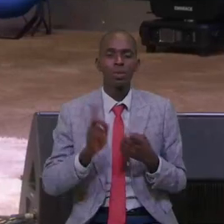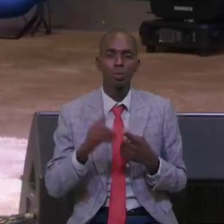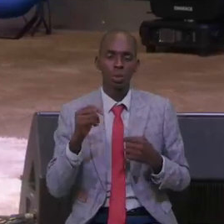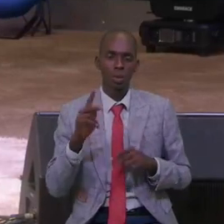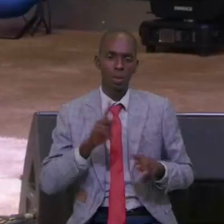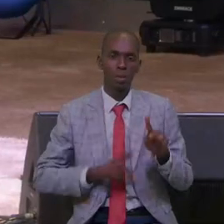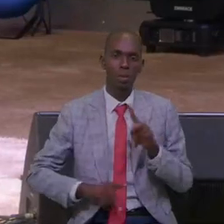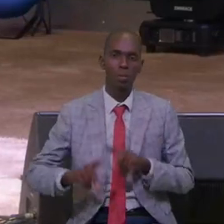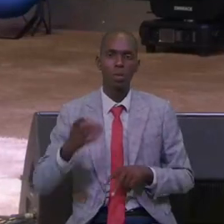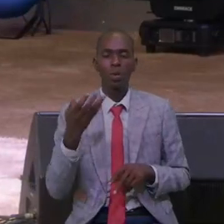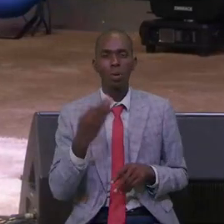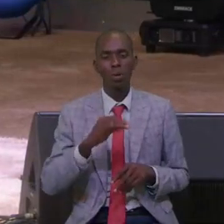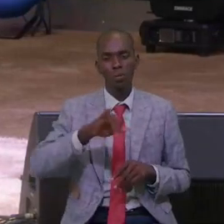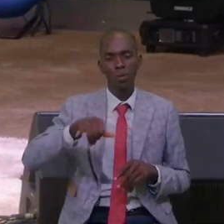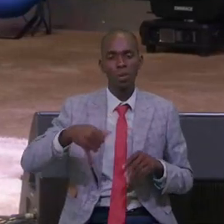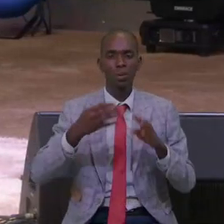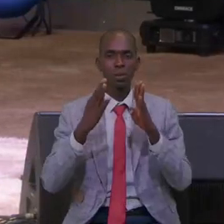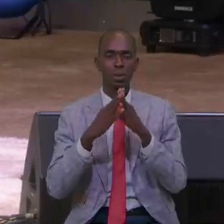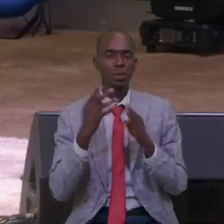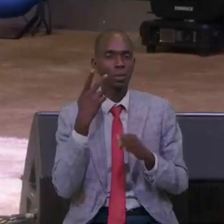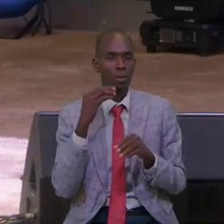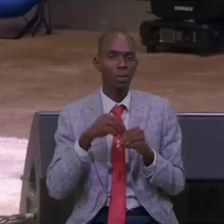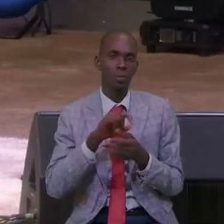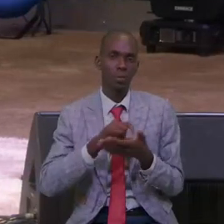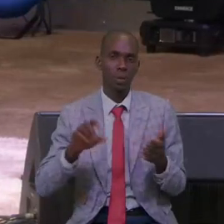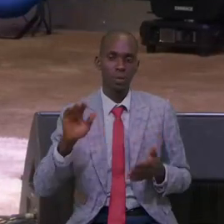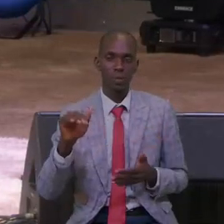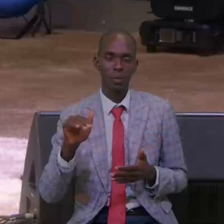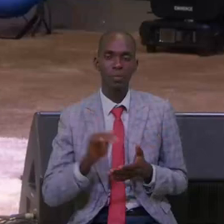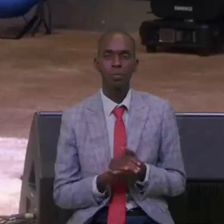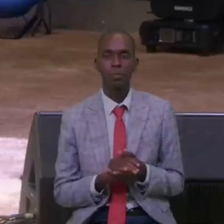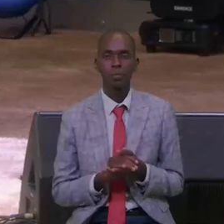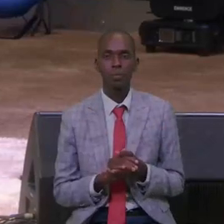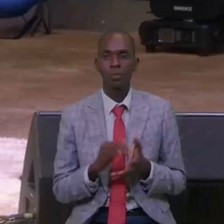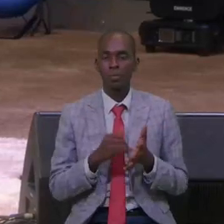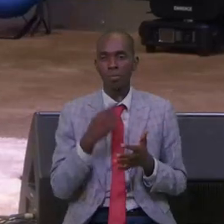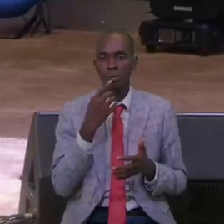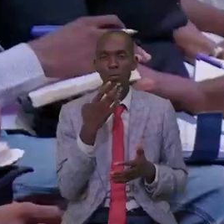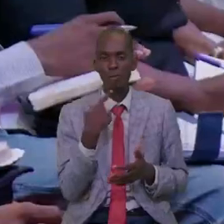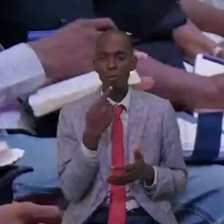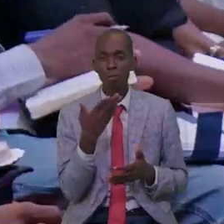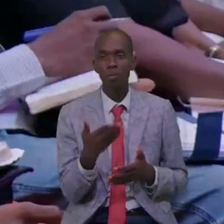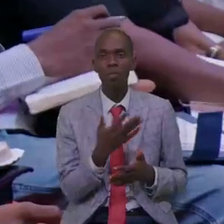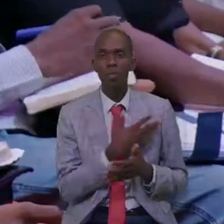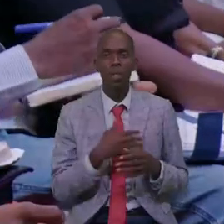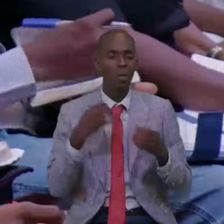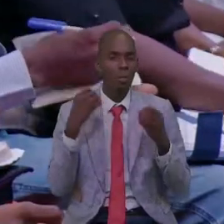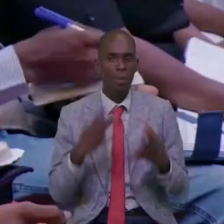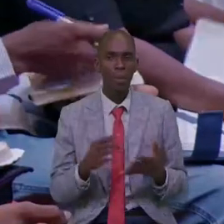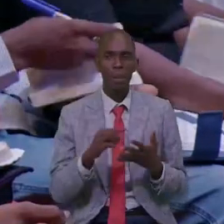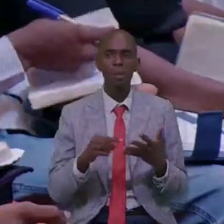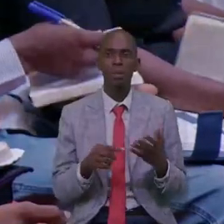les deux maisons d'Israël, un filet et un piège pour les habitants de Jérusalem. Et le